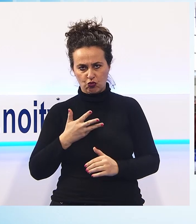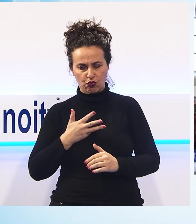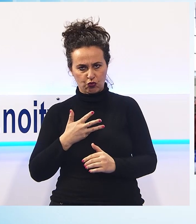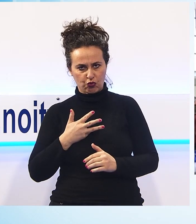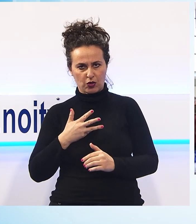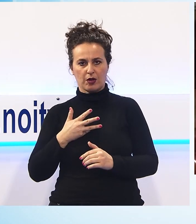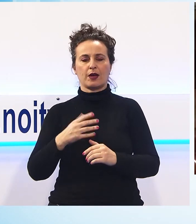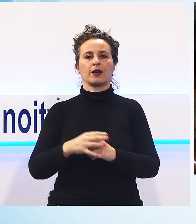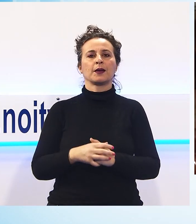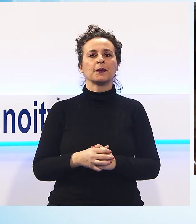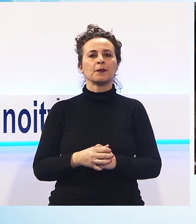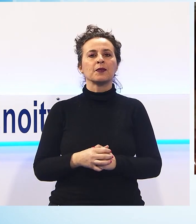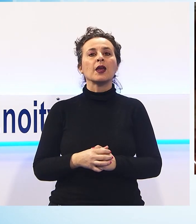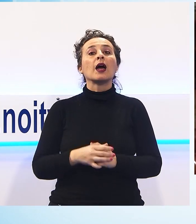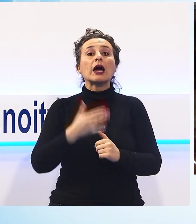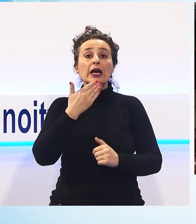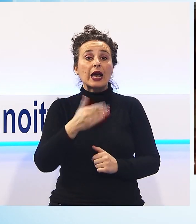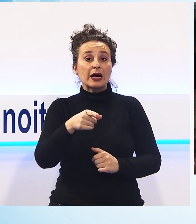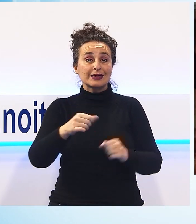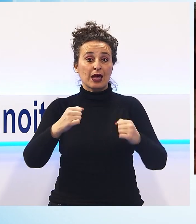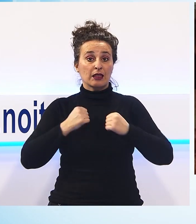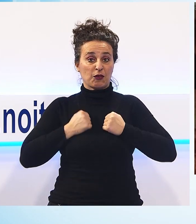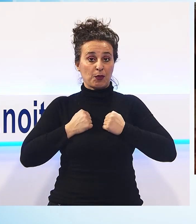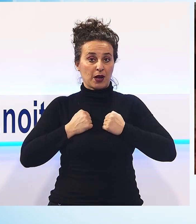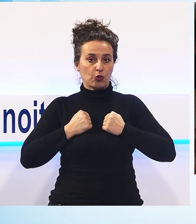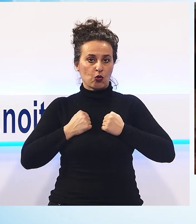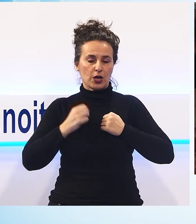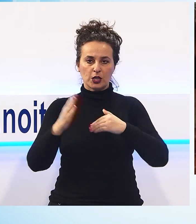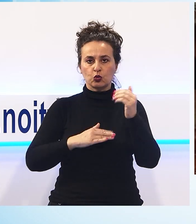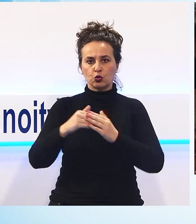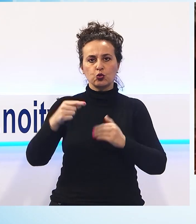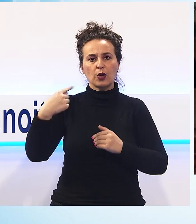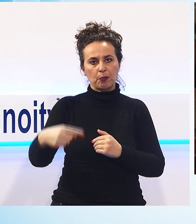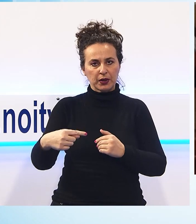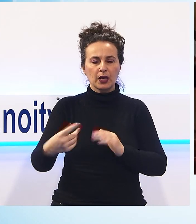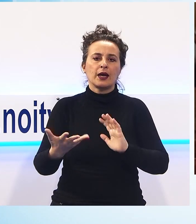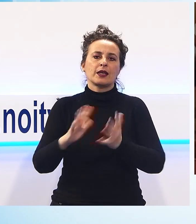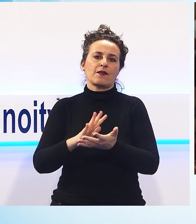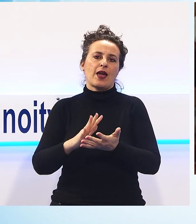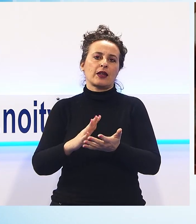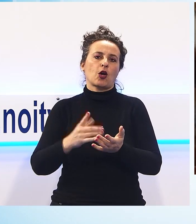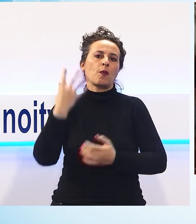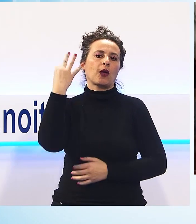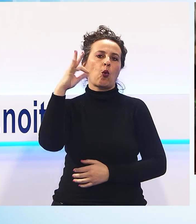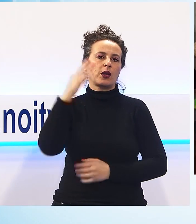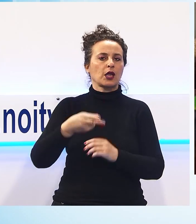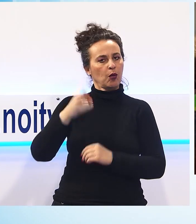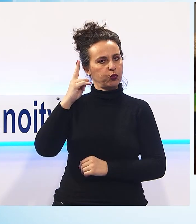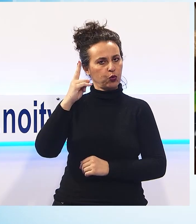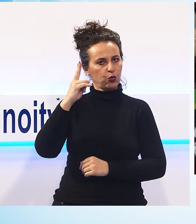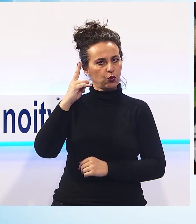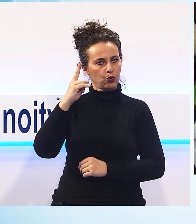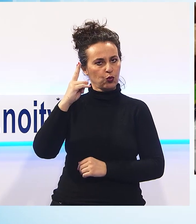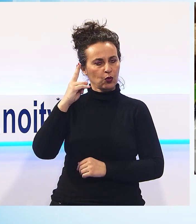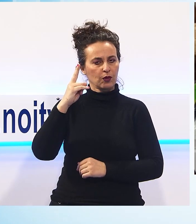defibrillatore che rende una struttura importante e ritenuta sensibile come la residenza alle porte di Lucca finalmente